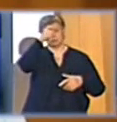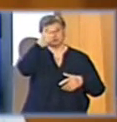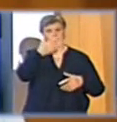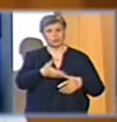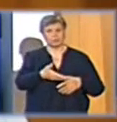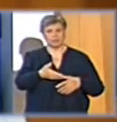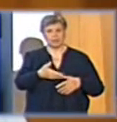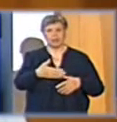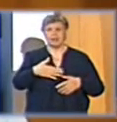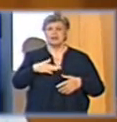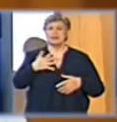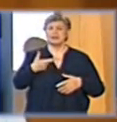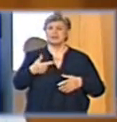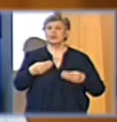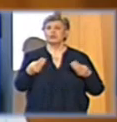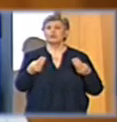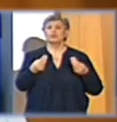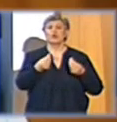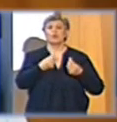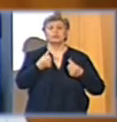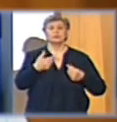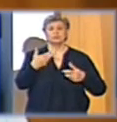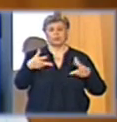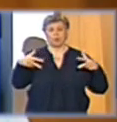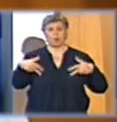Συμμερίζεστε αυτή την προσέγγιση του αναπληρωτή Υπουργού